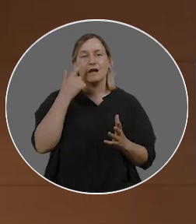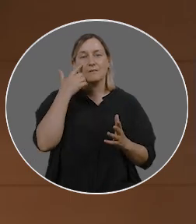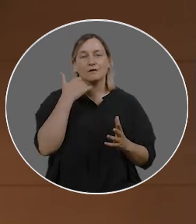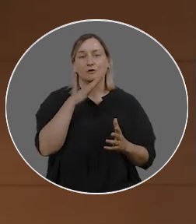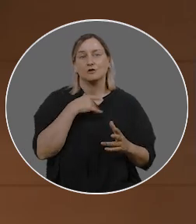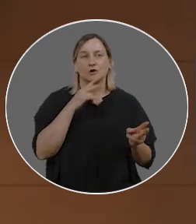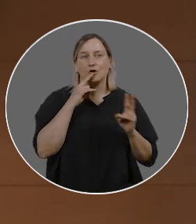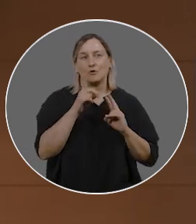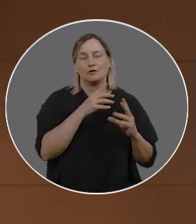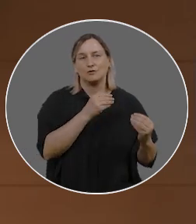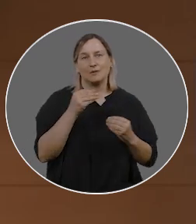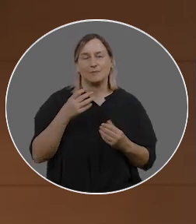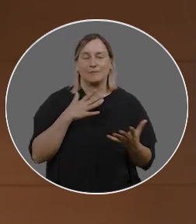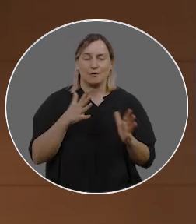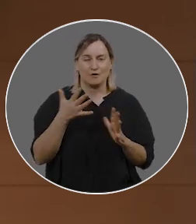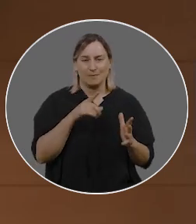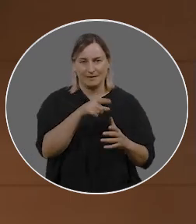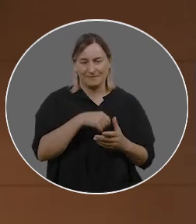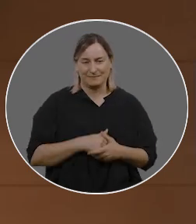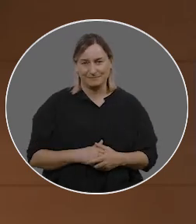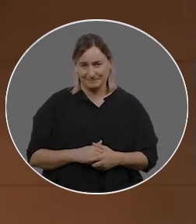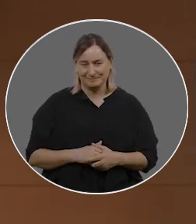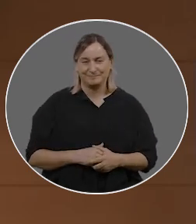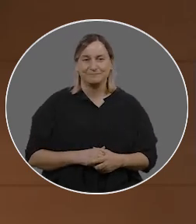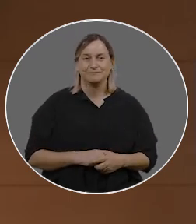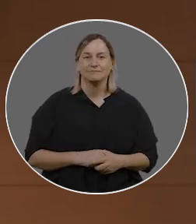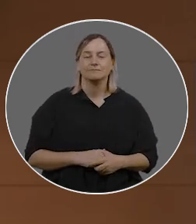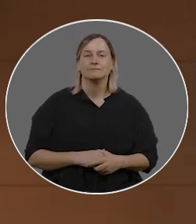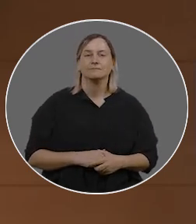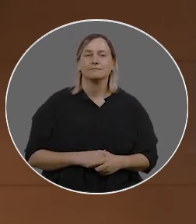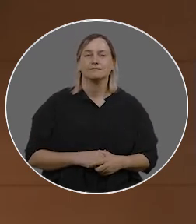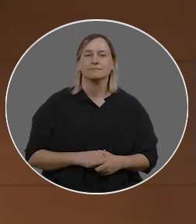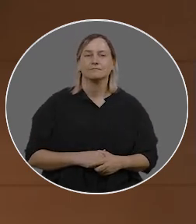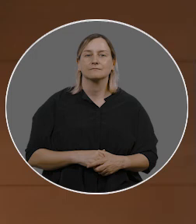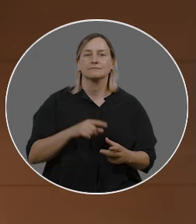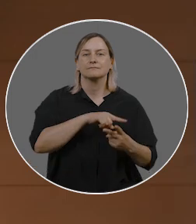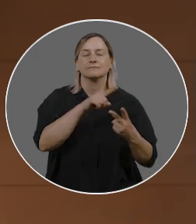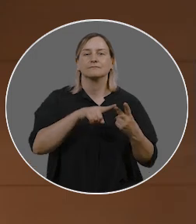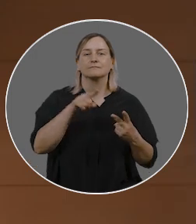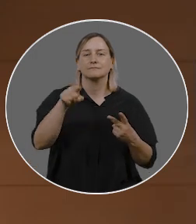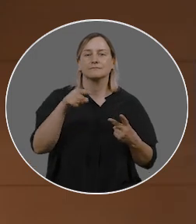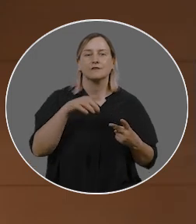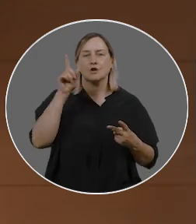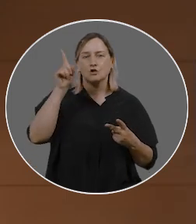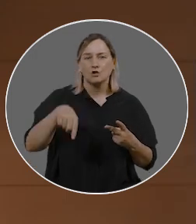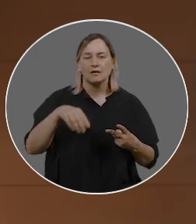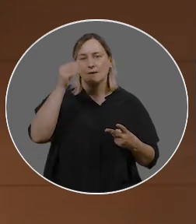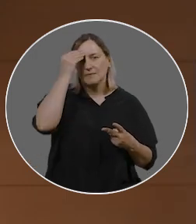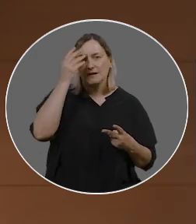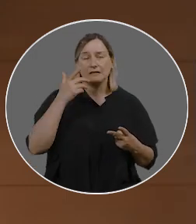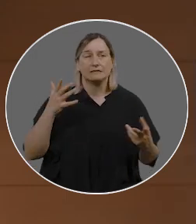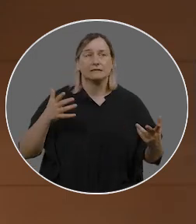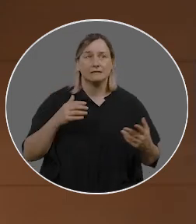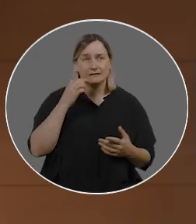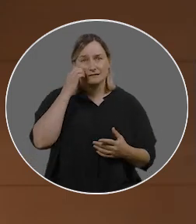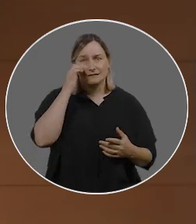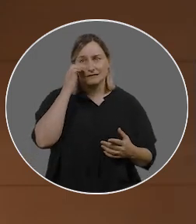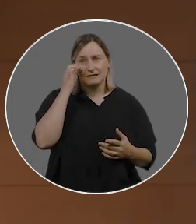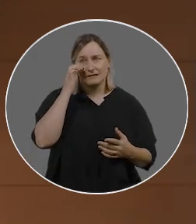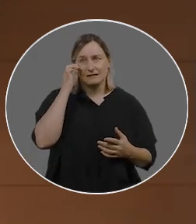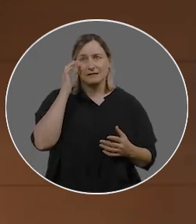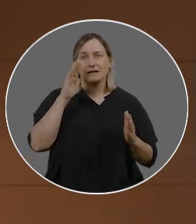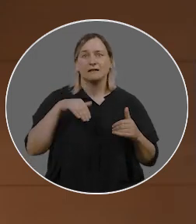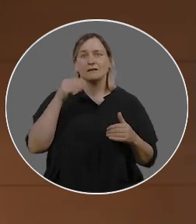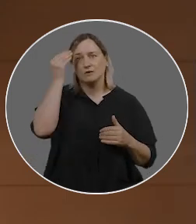contesto ben bé, però va per aquí la cosa. Sí, no, jo també. És que